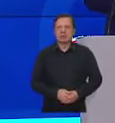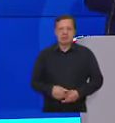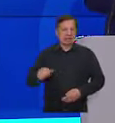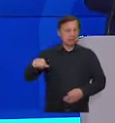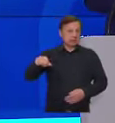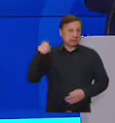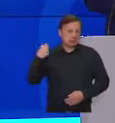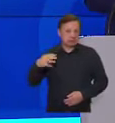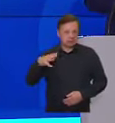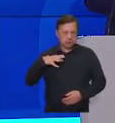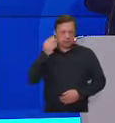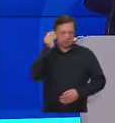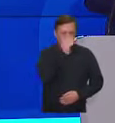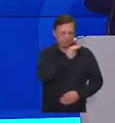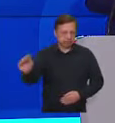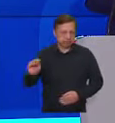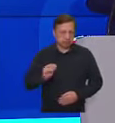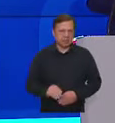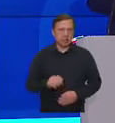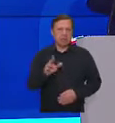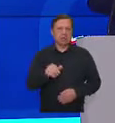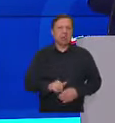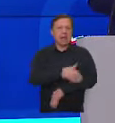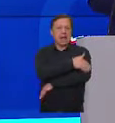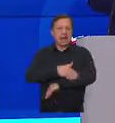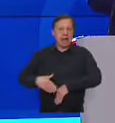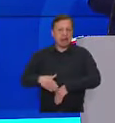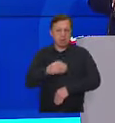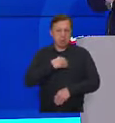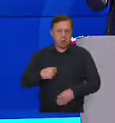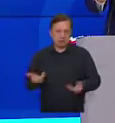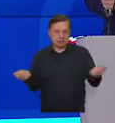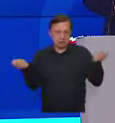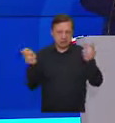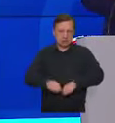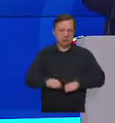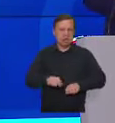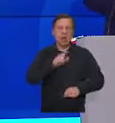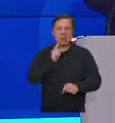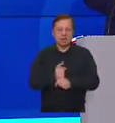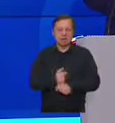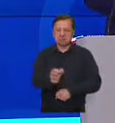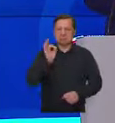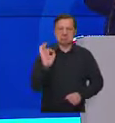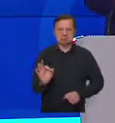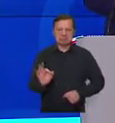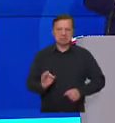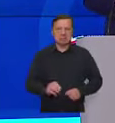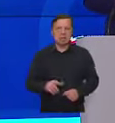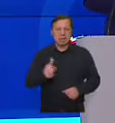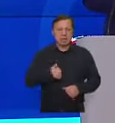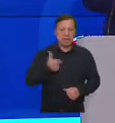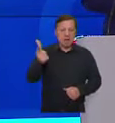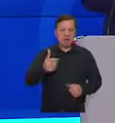Tydzień temu ogłosiliśmy też informację o zamknięciu naszych granic. To była bardzo słuszna decyzja. Wiele krajów